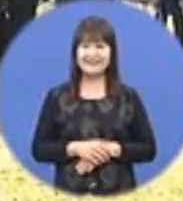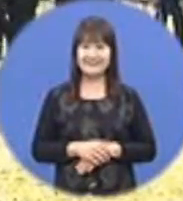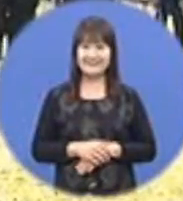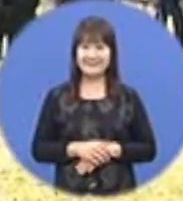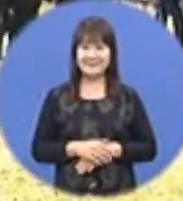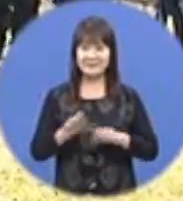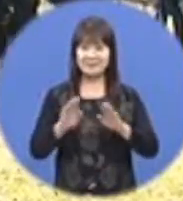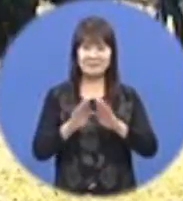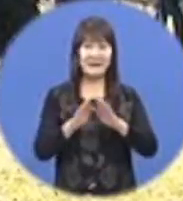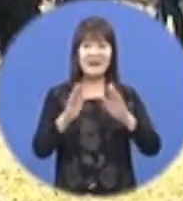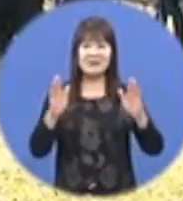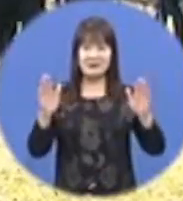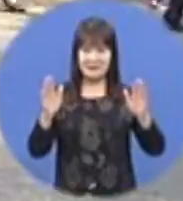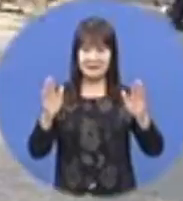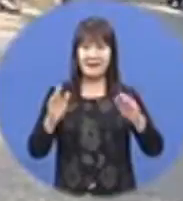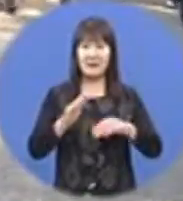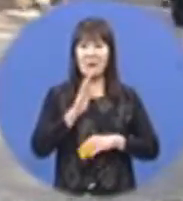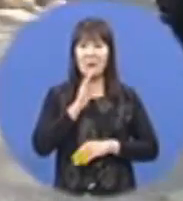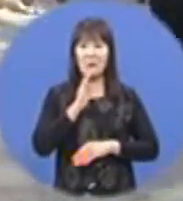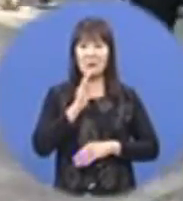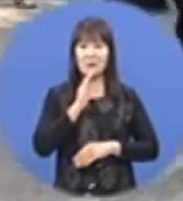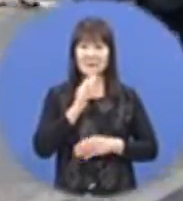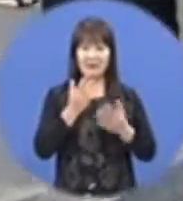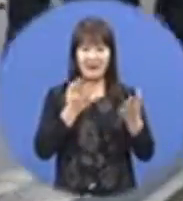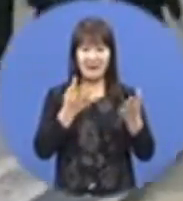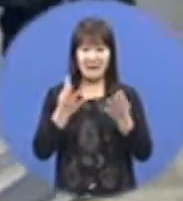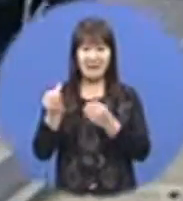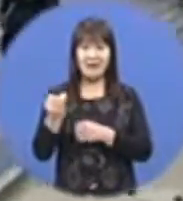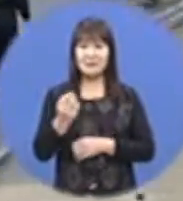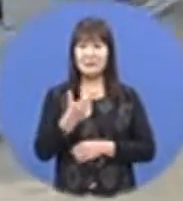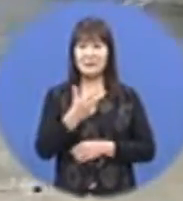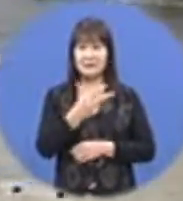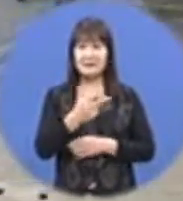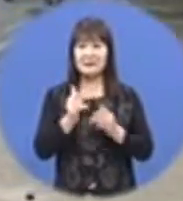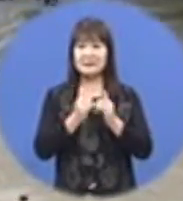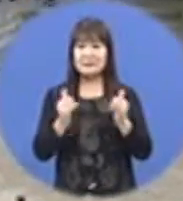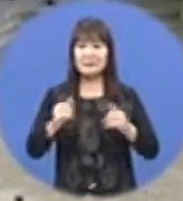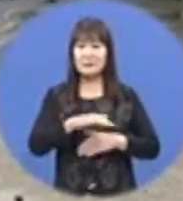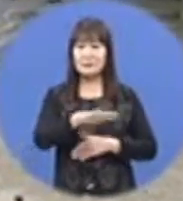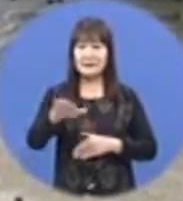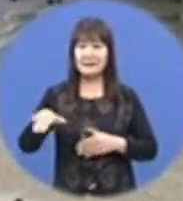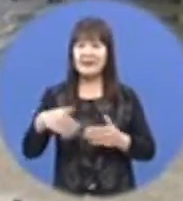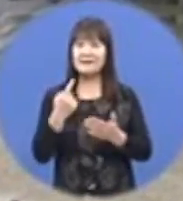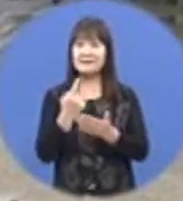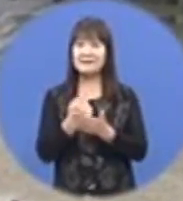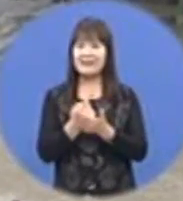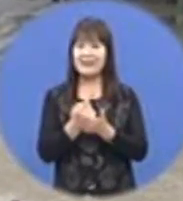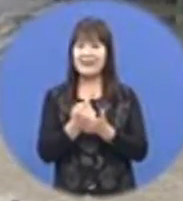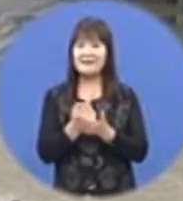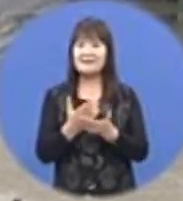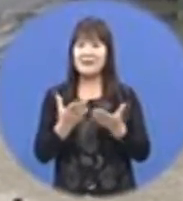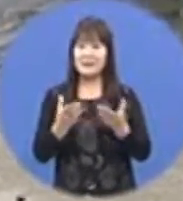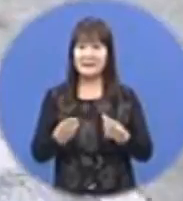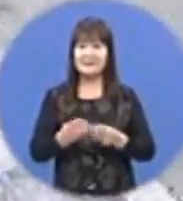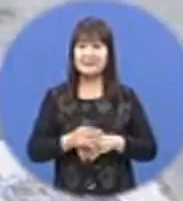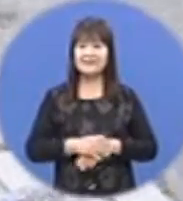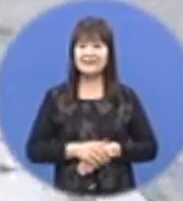いよいよ始まりました。本当に多くの市民の皆さんが参加していましたよ。